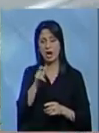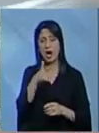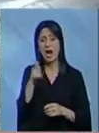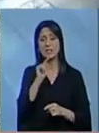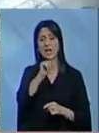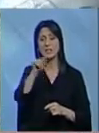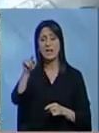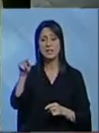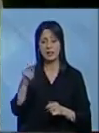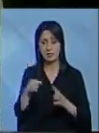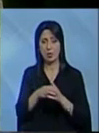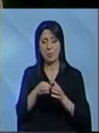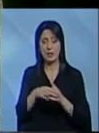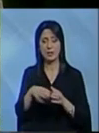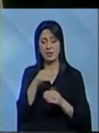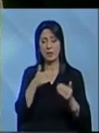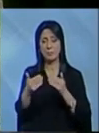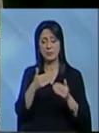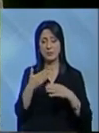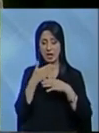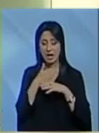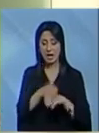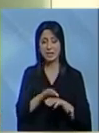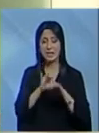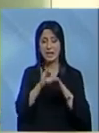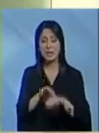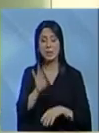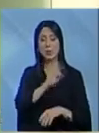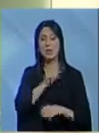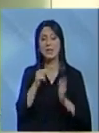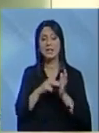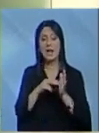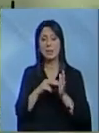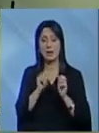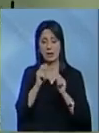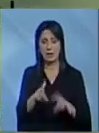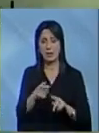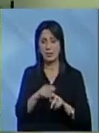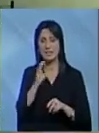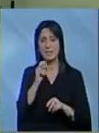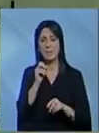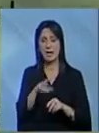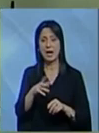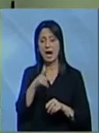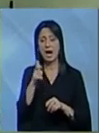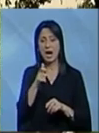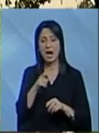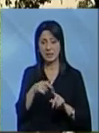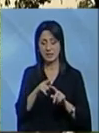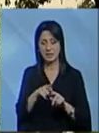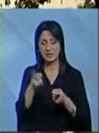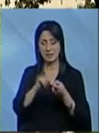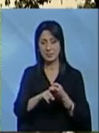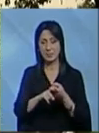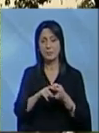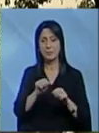ასევე მცირე ზომის კომპანიების მიწოდების, განაწილების, გატარების და მოხმარების ტარიფების დადგენაზე. მეკი საქართველოს გაზის ტრანსპორტირების